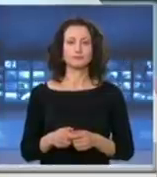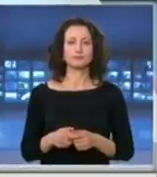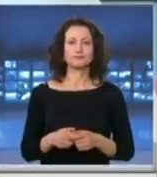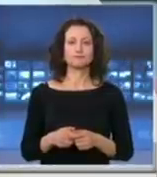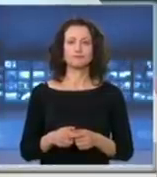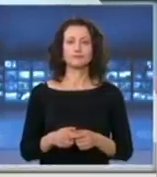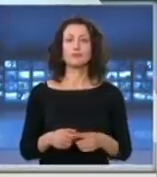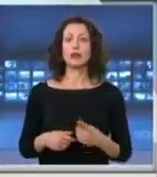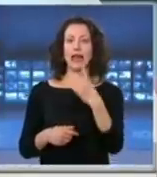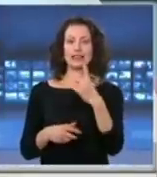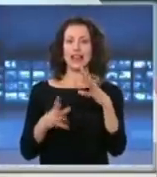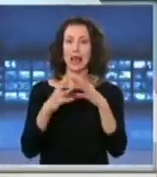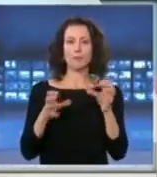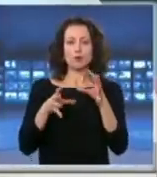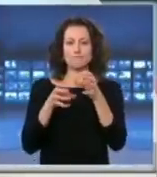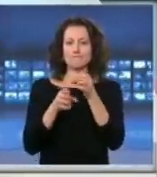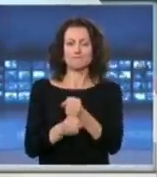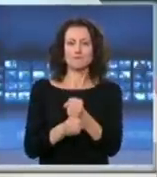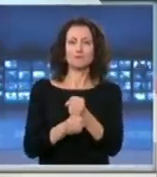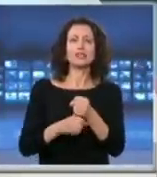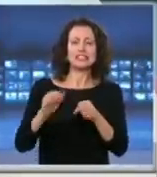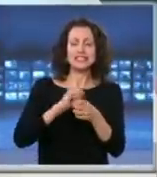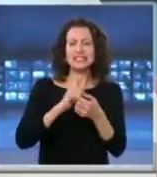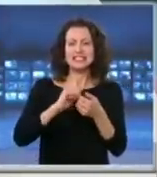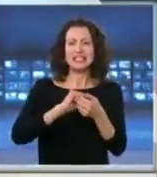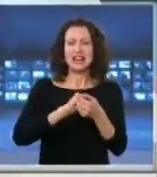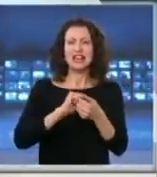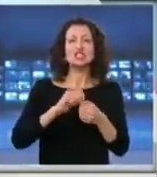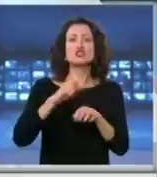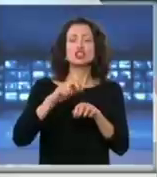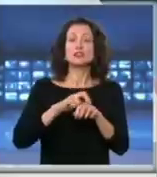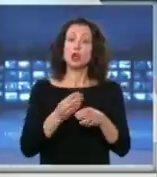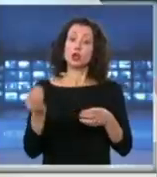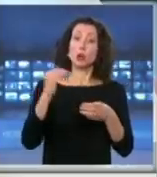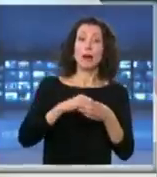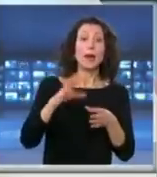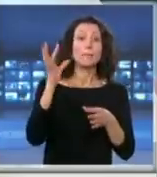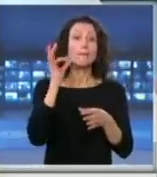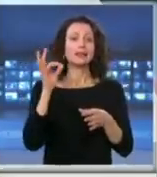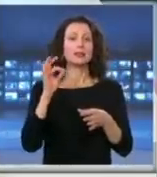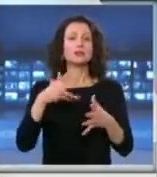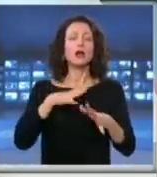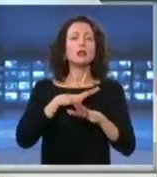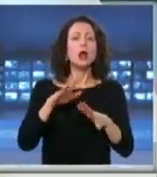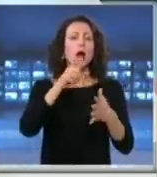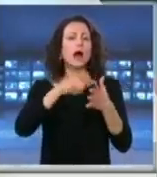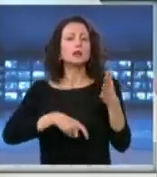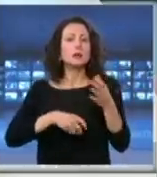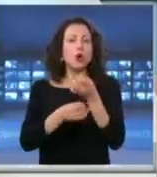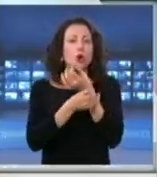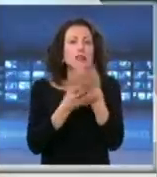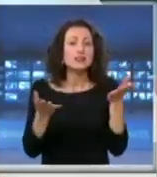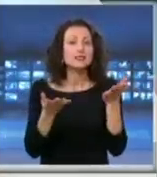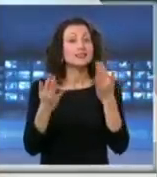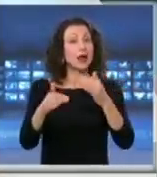Един изцеден лимон, малко настърган джинджифил и по избор мед. Това е една от най-тиражираните рецепти в момента за засилване на